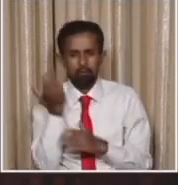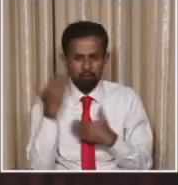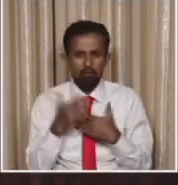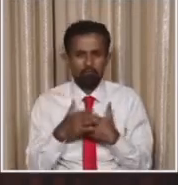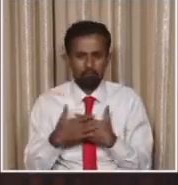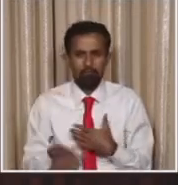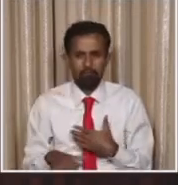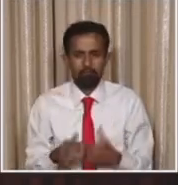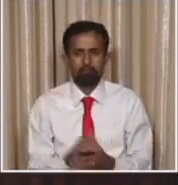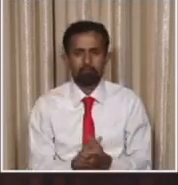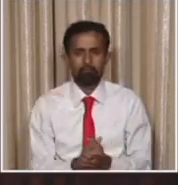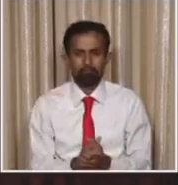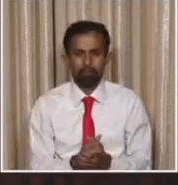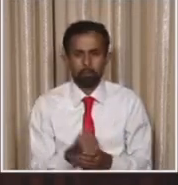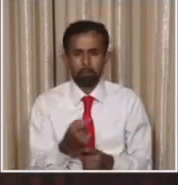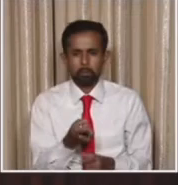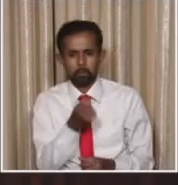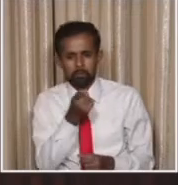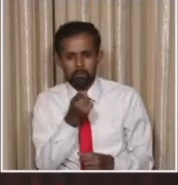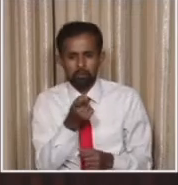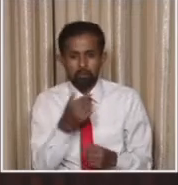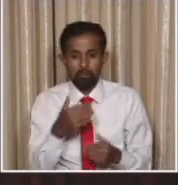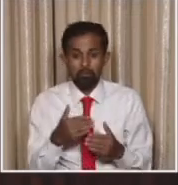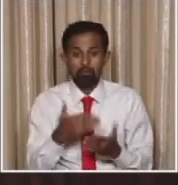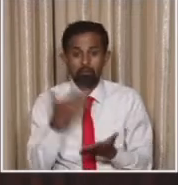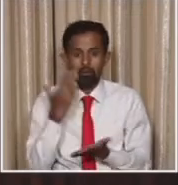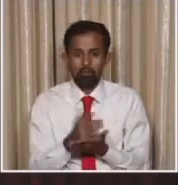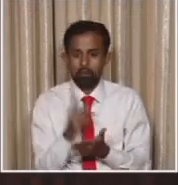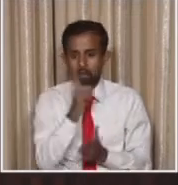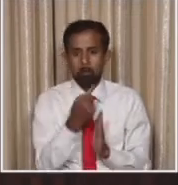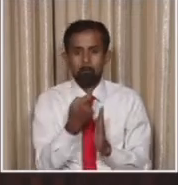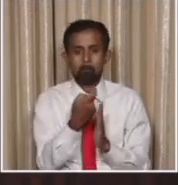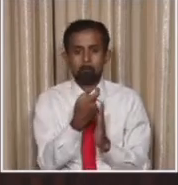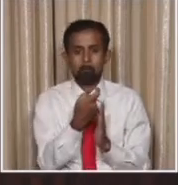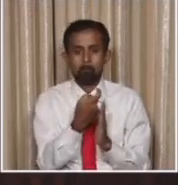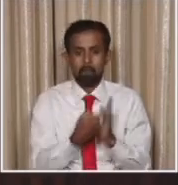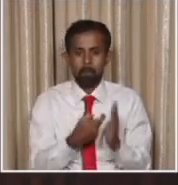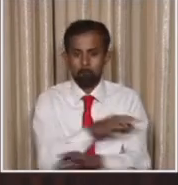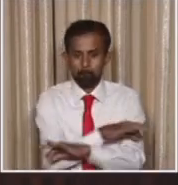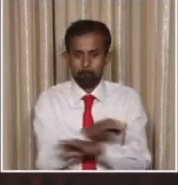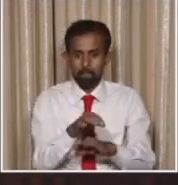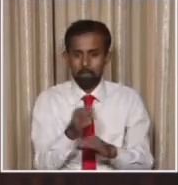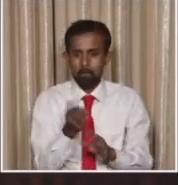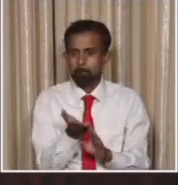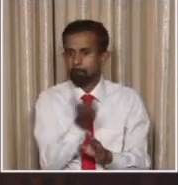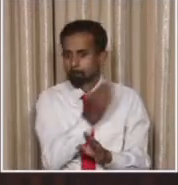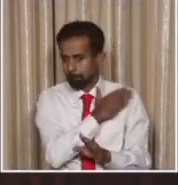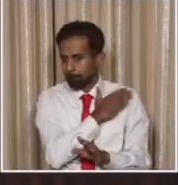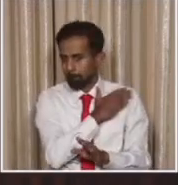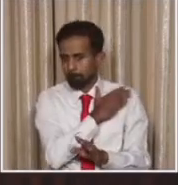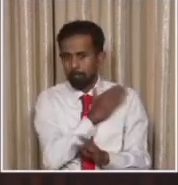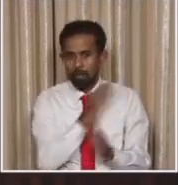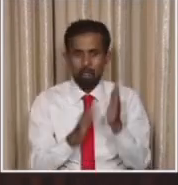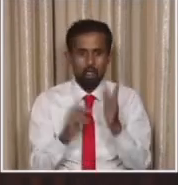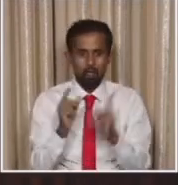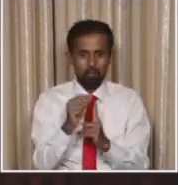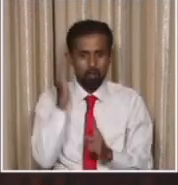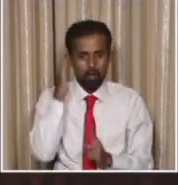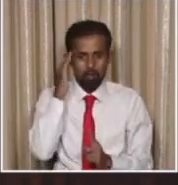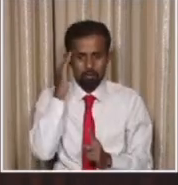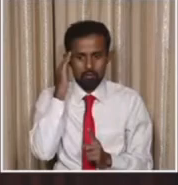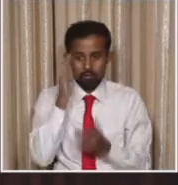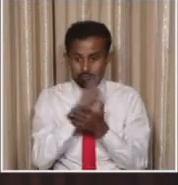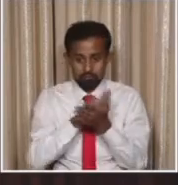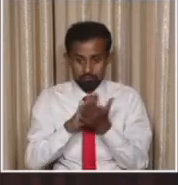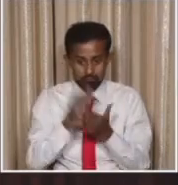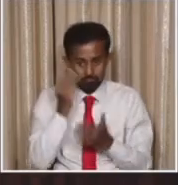ආවා ඒ තර්ජන වලින් එළියට එන එක ක්‍රමයක් විදියට තමයි මීට ඉස්සර ගරු ඇමතුමිය මේක ගැන අවධානයට